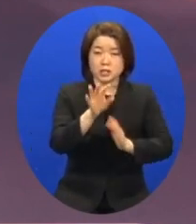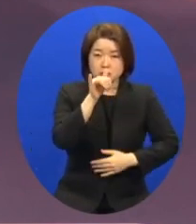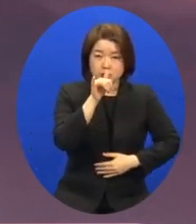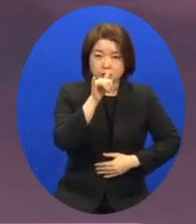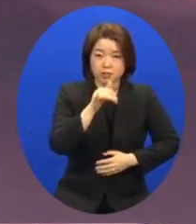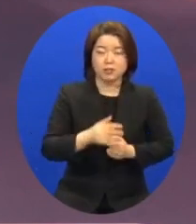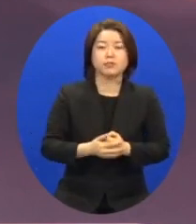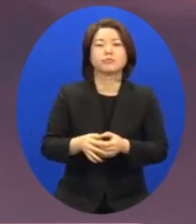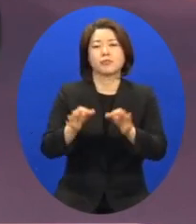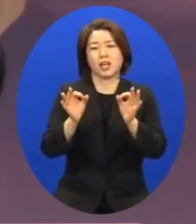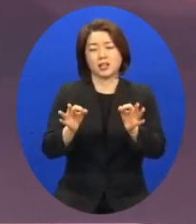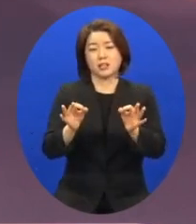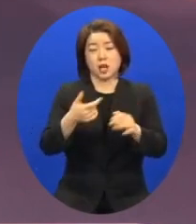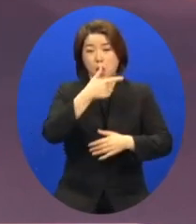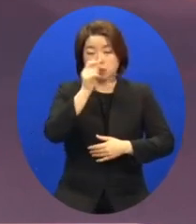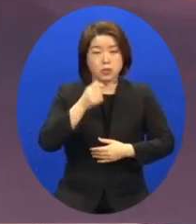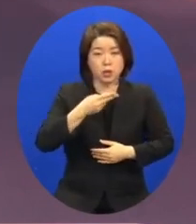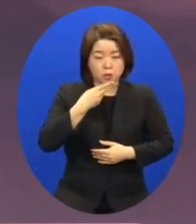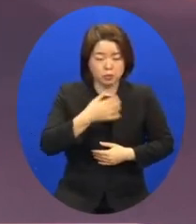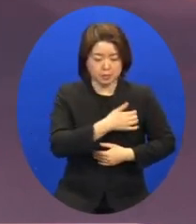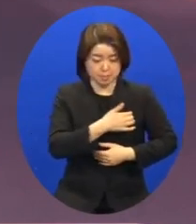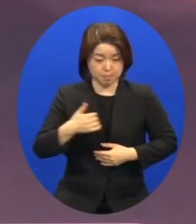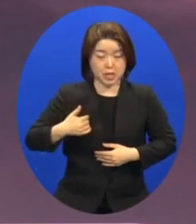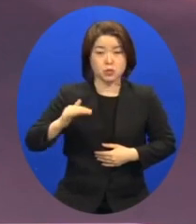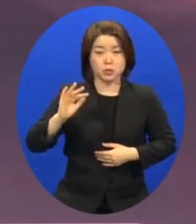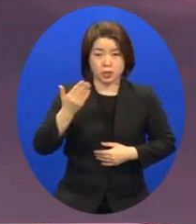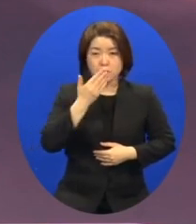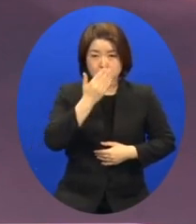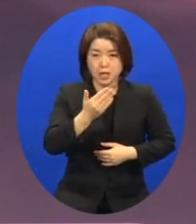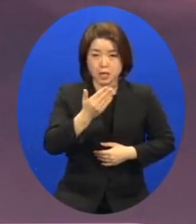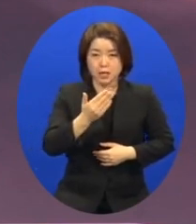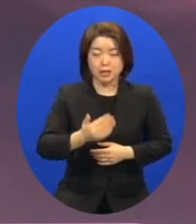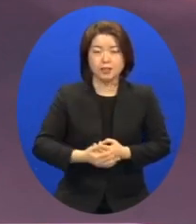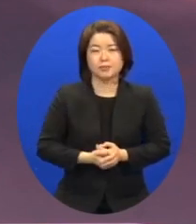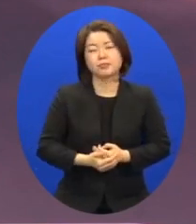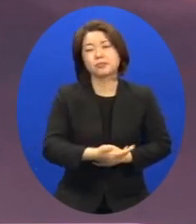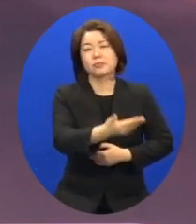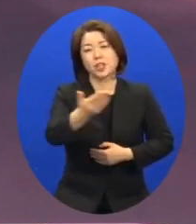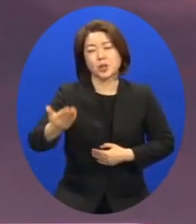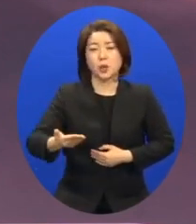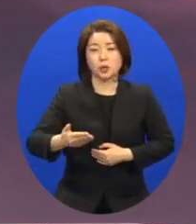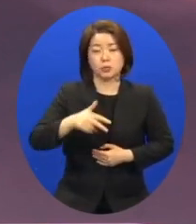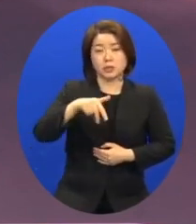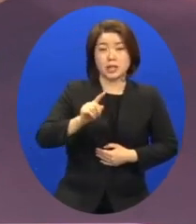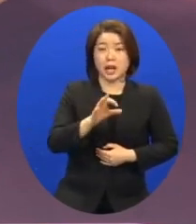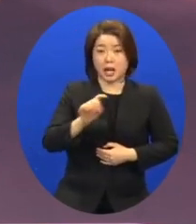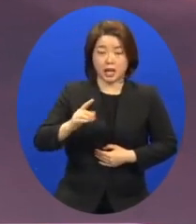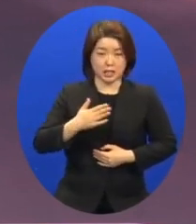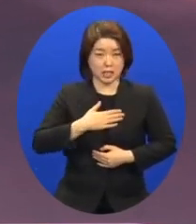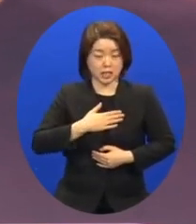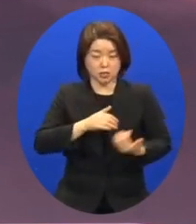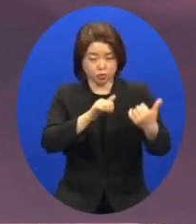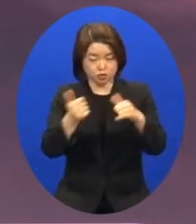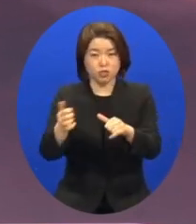이제는 부족한 것이 없이 만족이 됩니까 여러분의 자가 죽었습니까